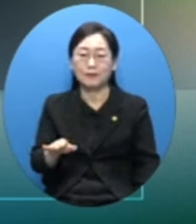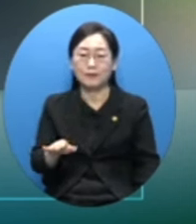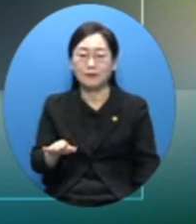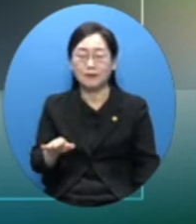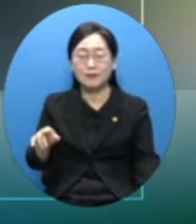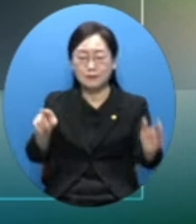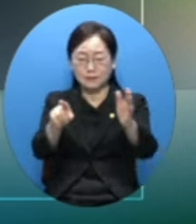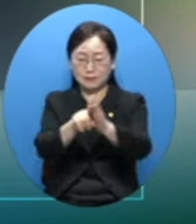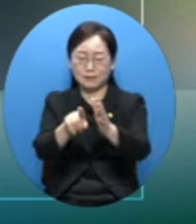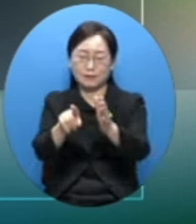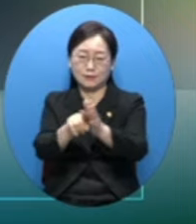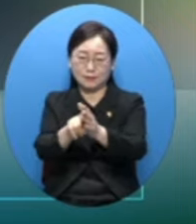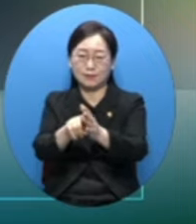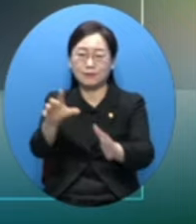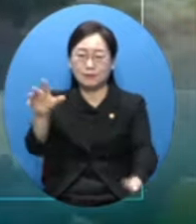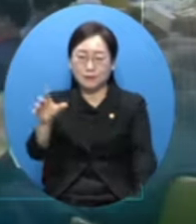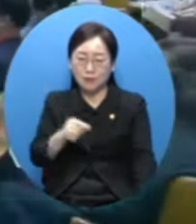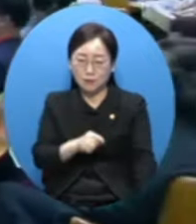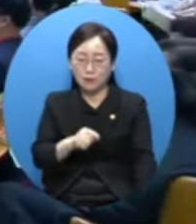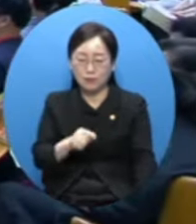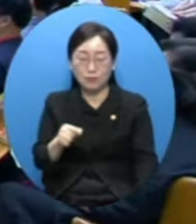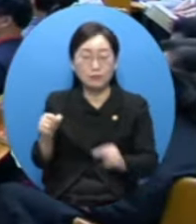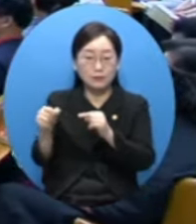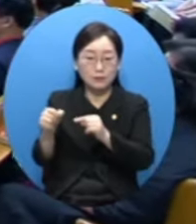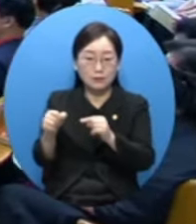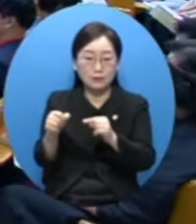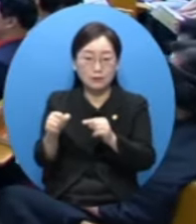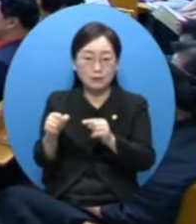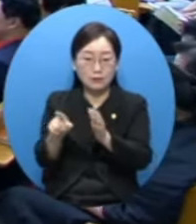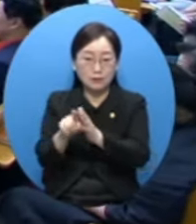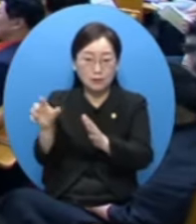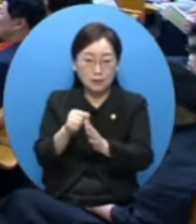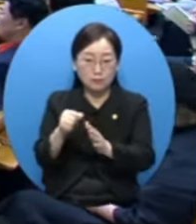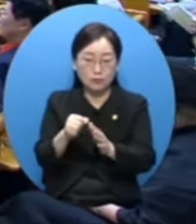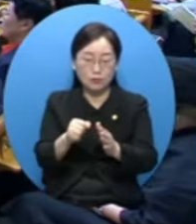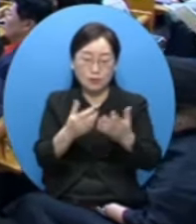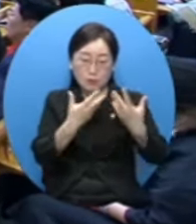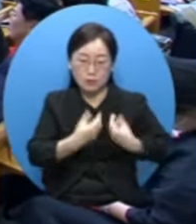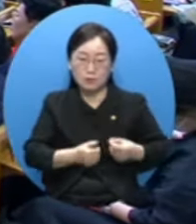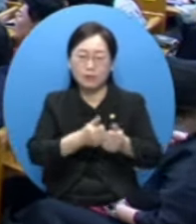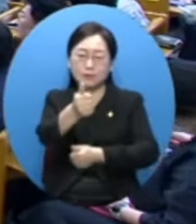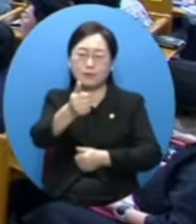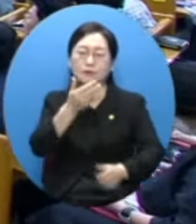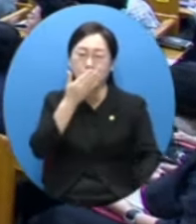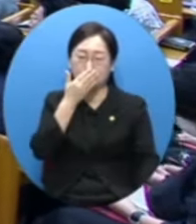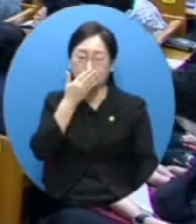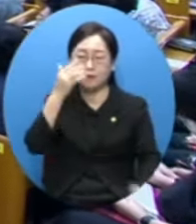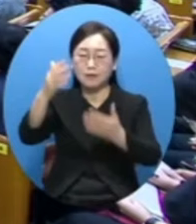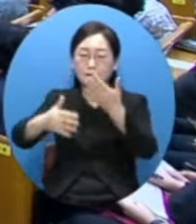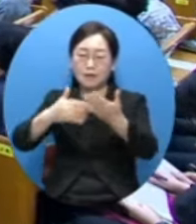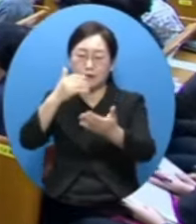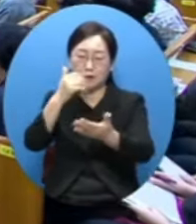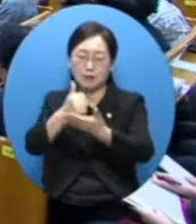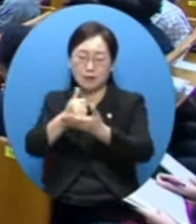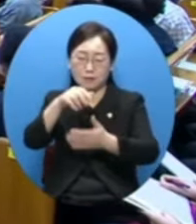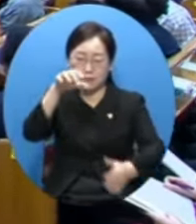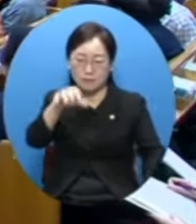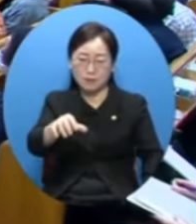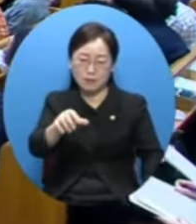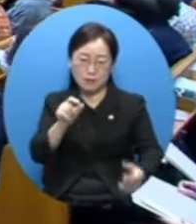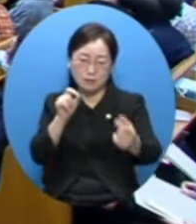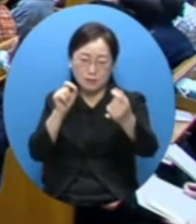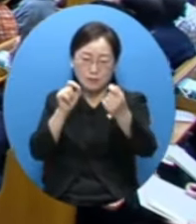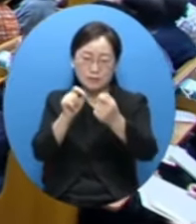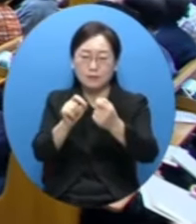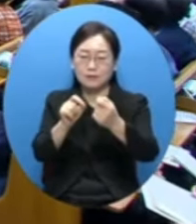신앙을 가지고 신앙의 힘으로 절망을 이겨내고 하나님께 나아가는 것이, 그것이 바로